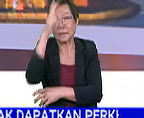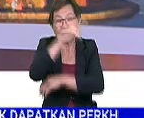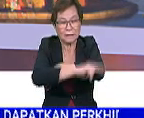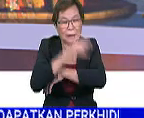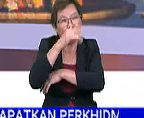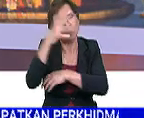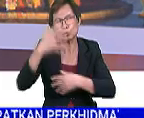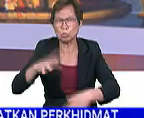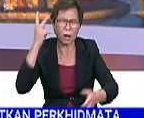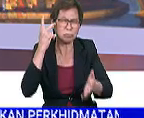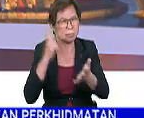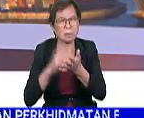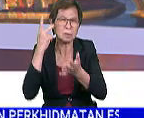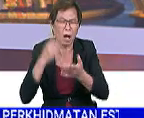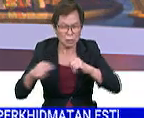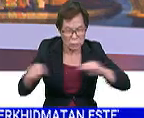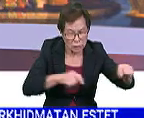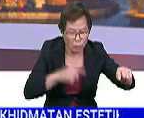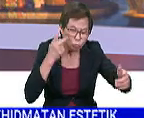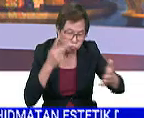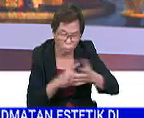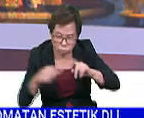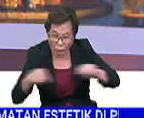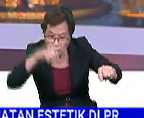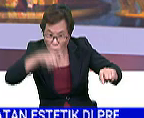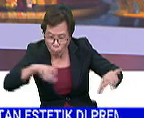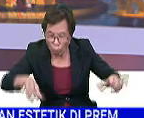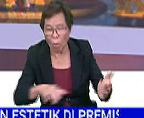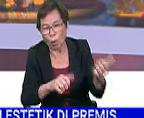pasti tindakan-tindakan yang perlu dilaksana oleh